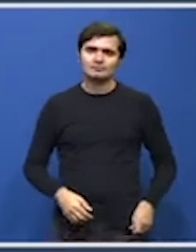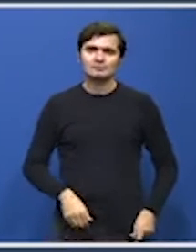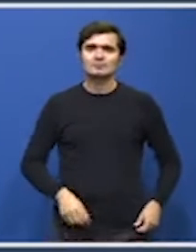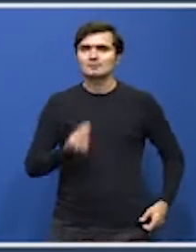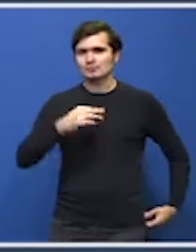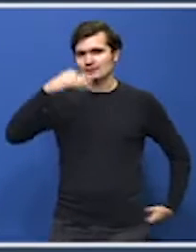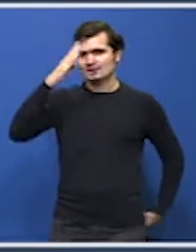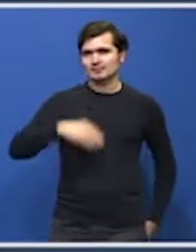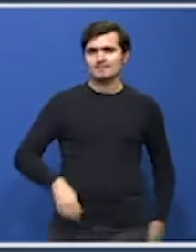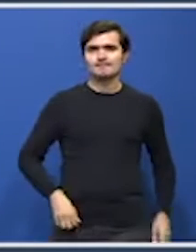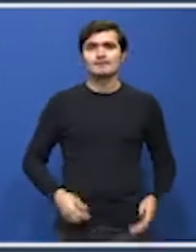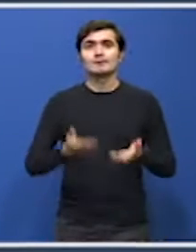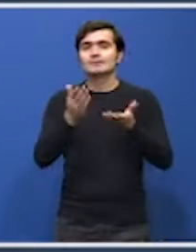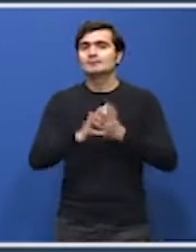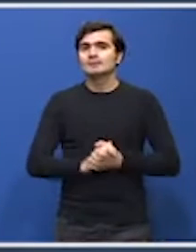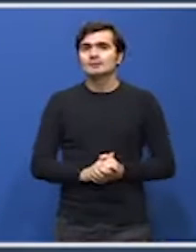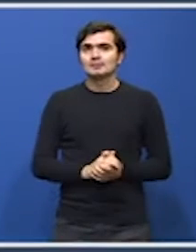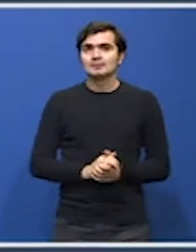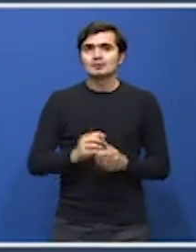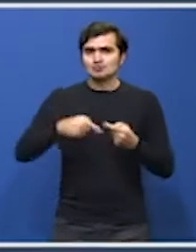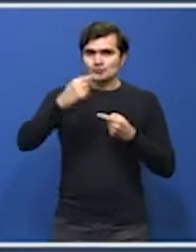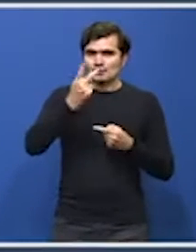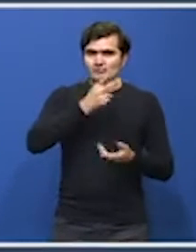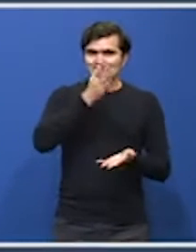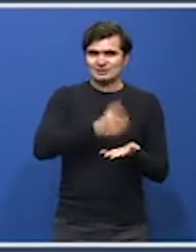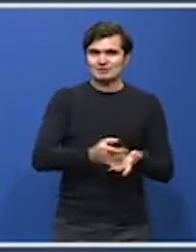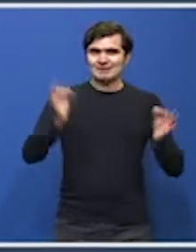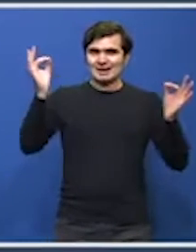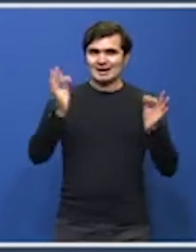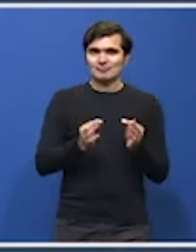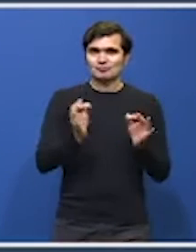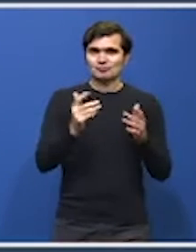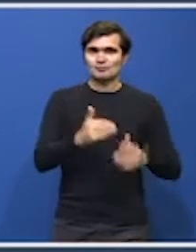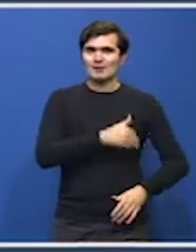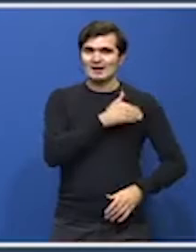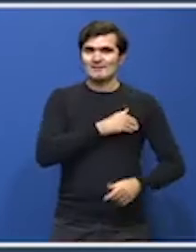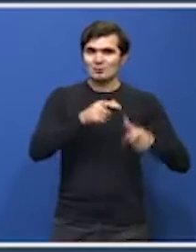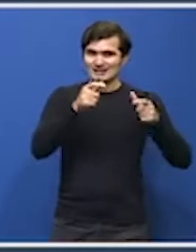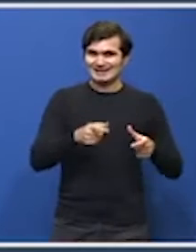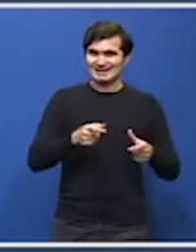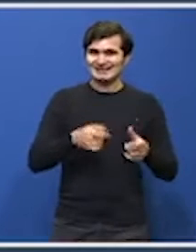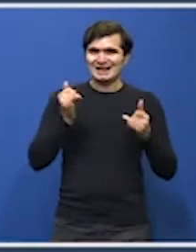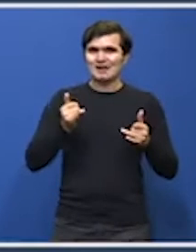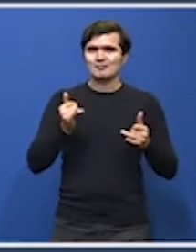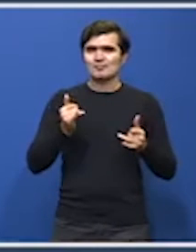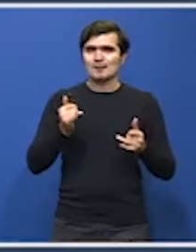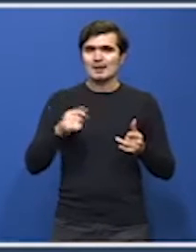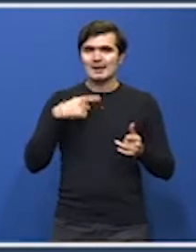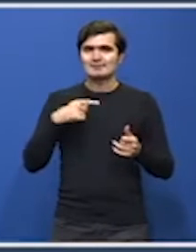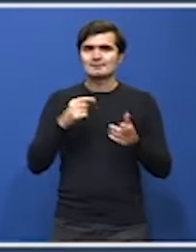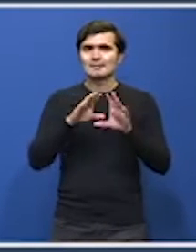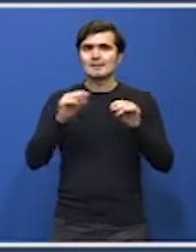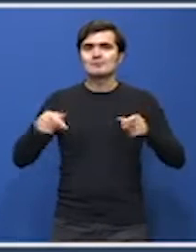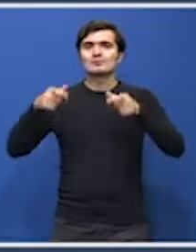Mărgea, Dorian Necula cu inius.ro. Domnule ministru, în urma deciziei de a reduce numărul elevilor din clase sau de a mări numărul claselor